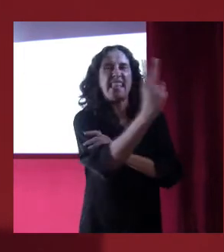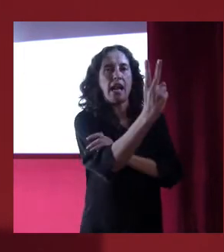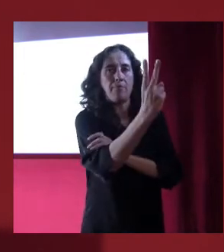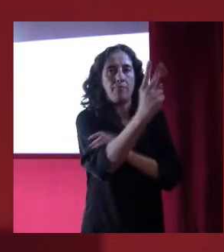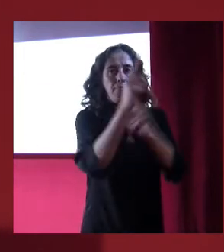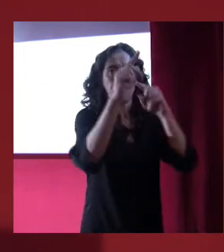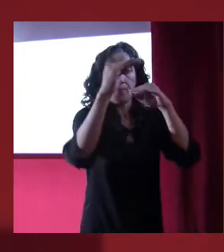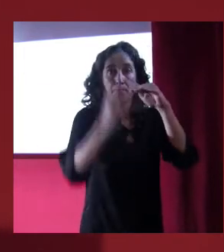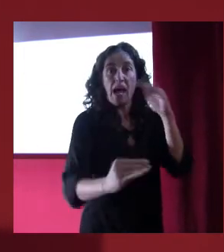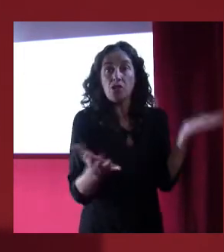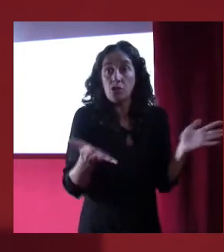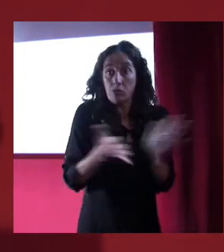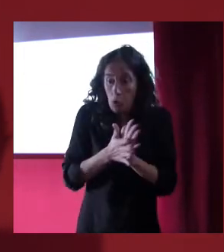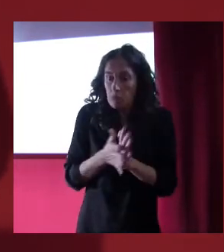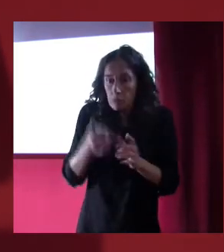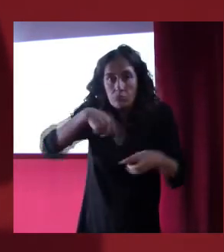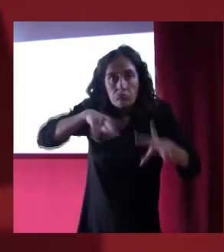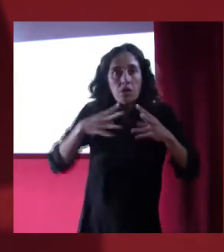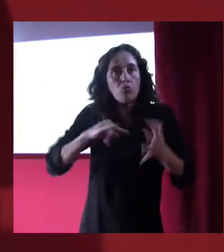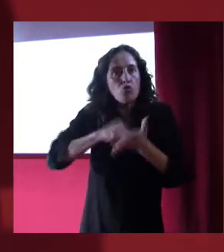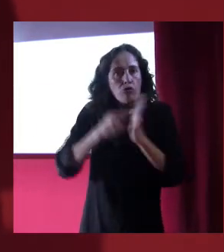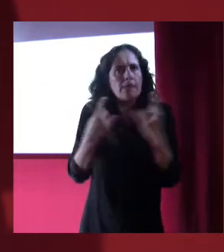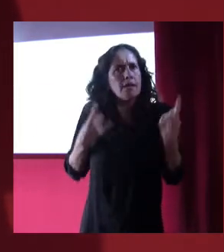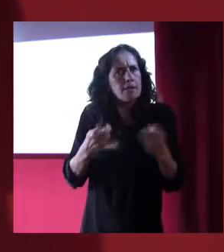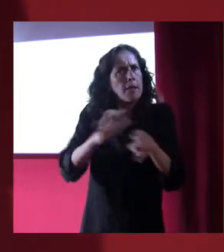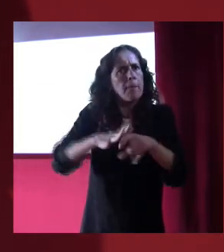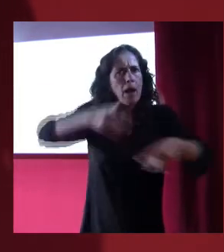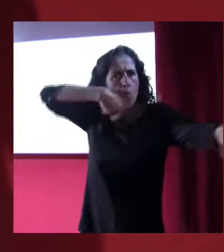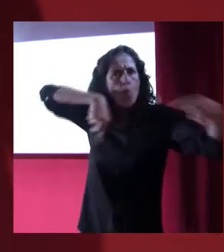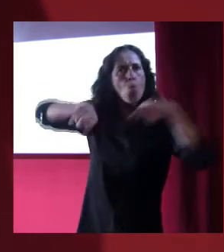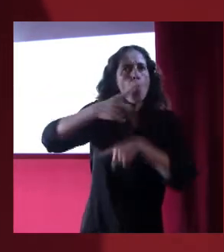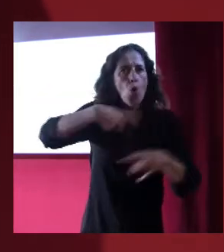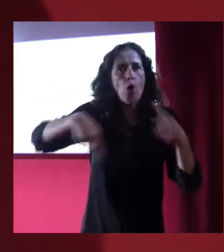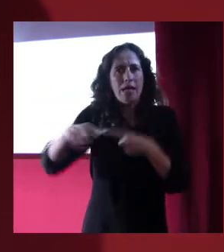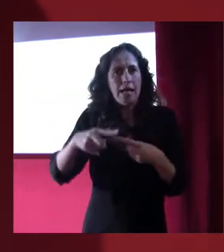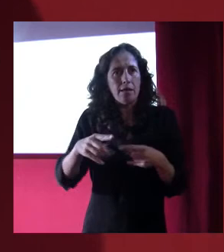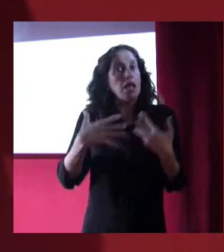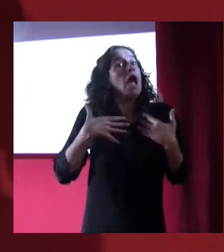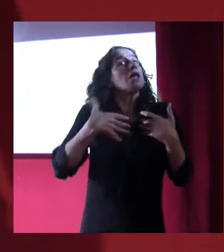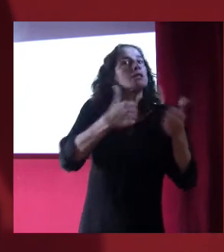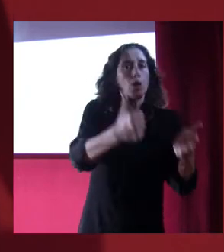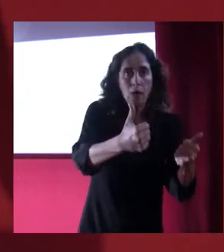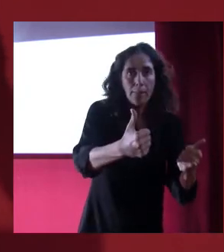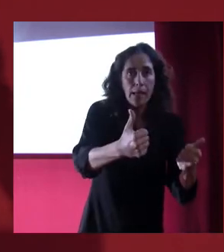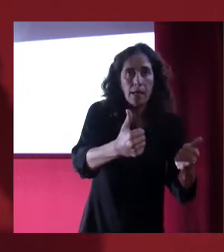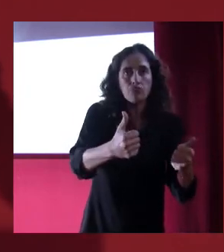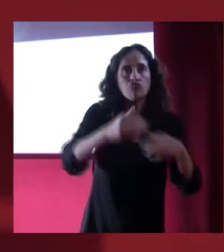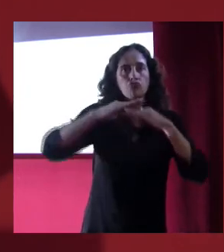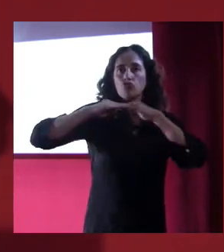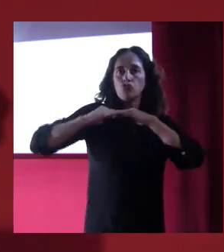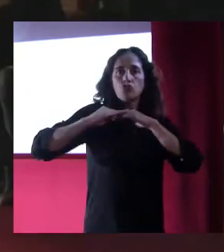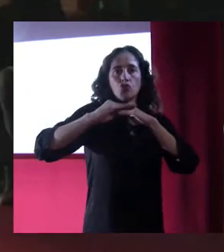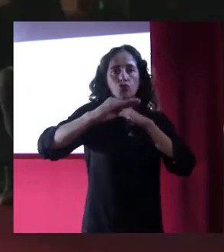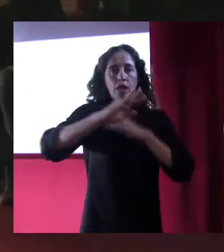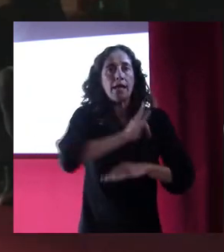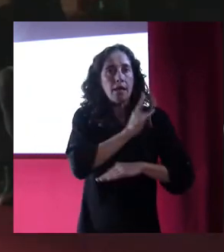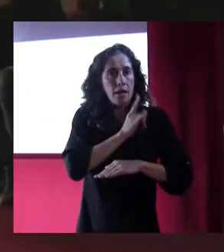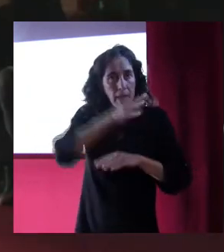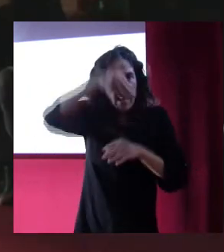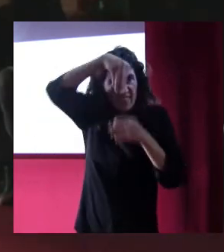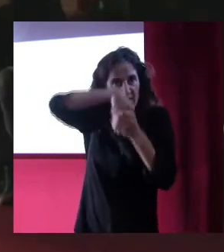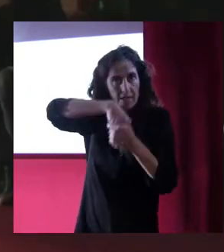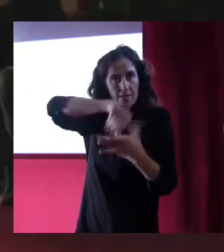tipus d'intervencions que necessitem per tenir una mobilitat saludable, una mobilitat sostenible a nivell